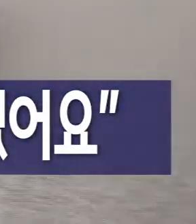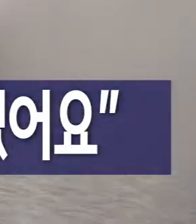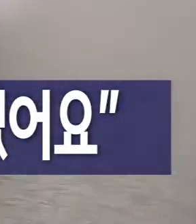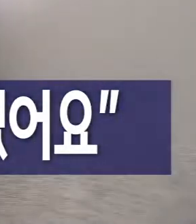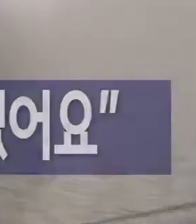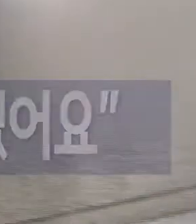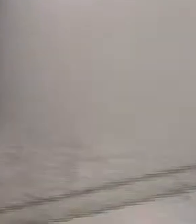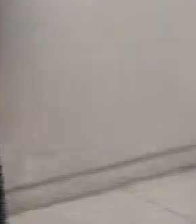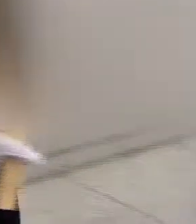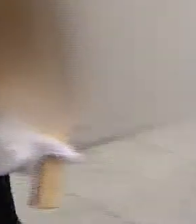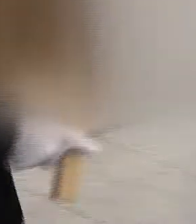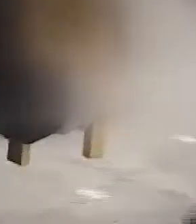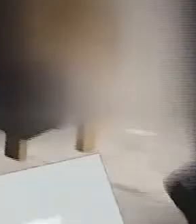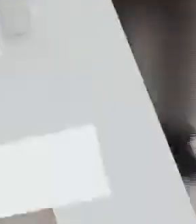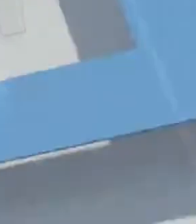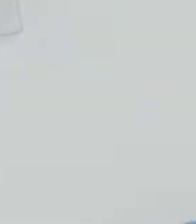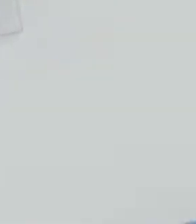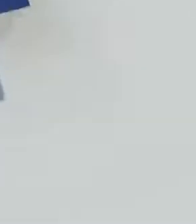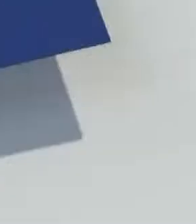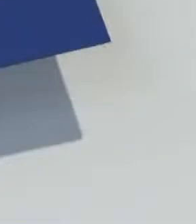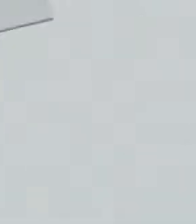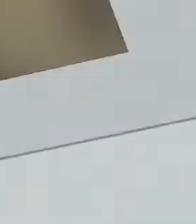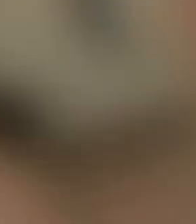절차까지 늦어지고 있습니다.